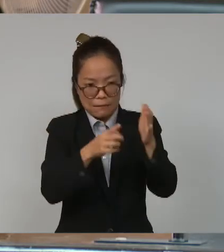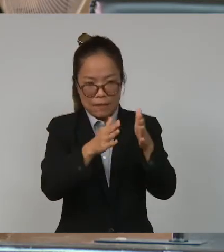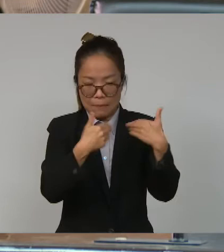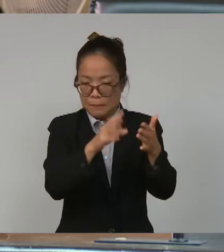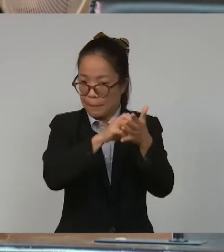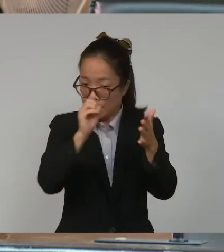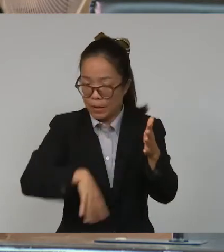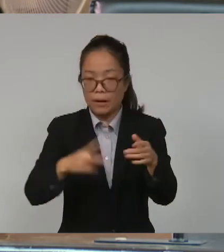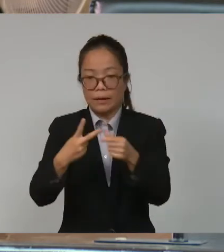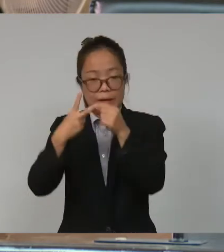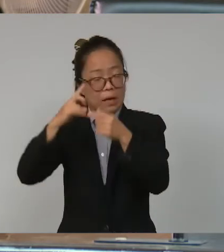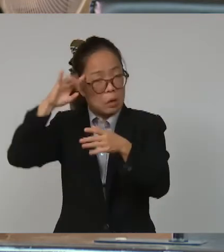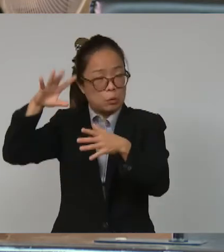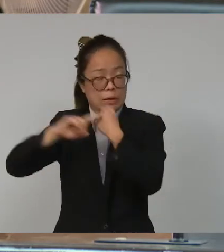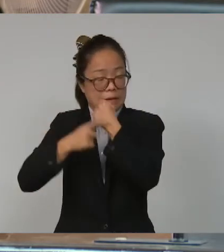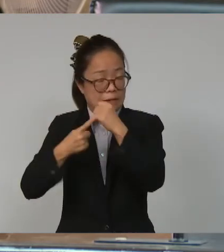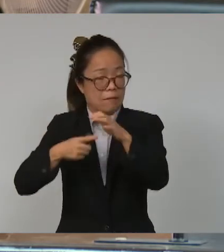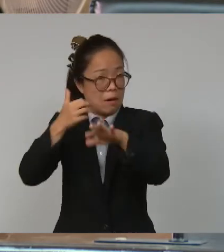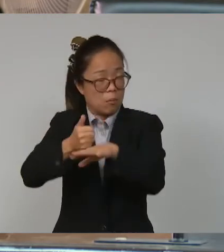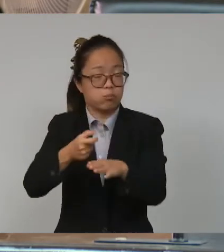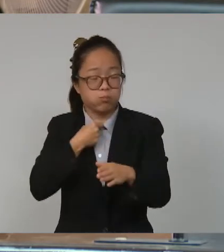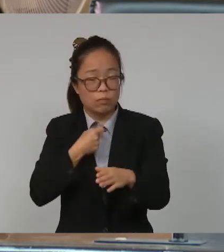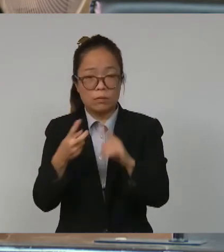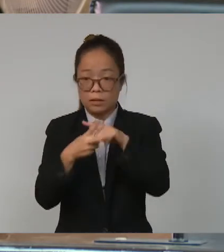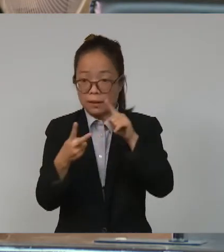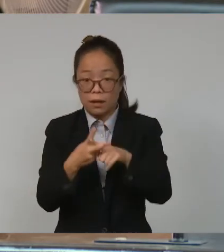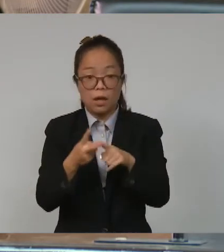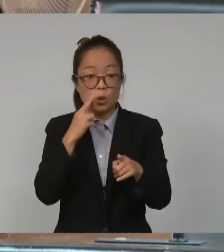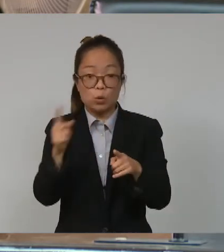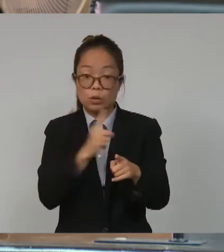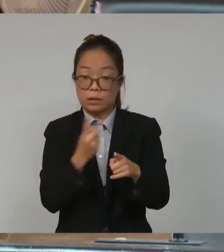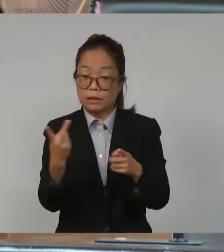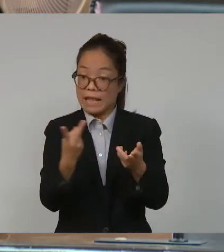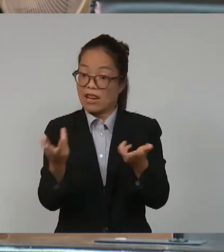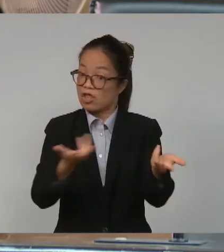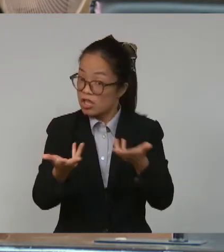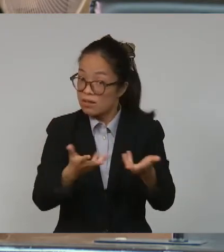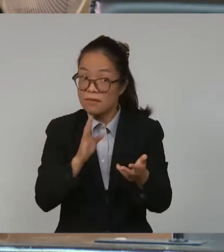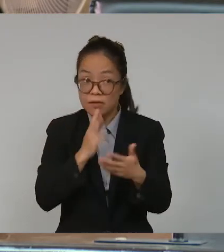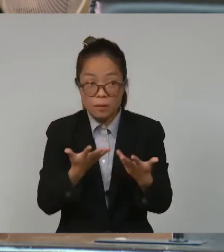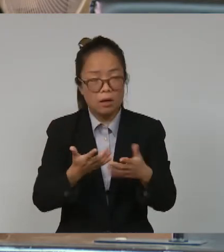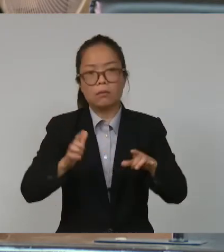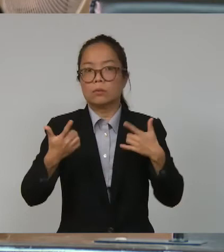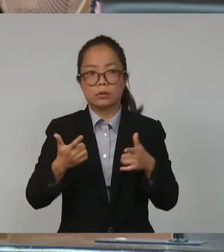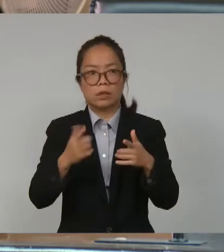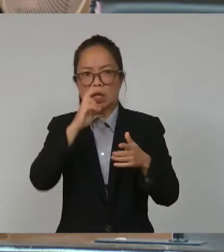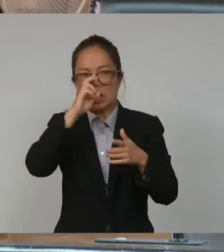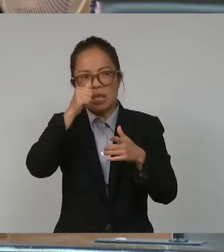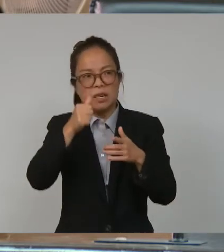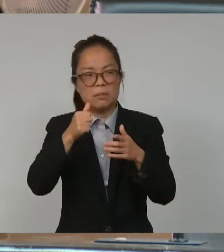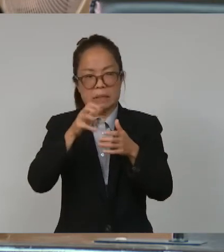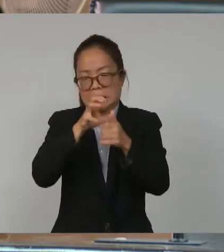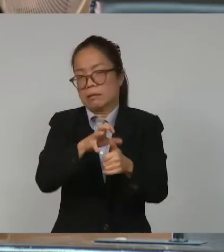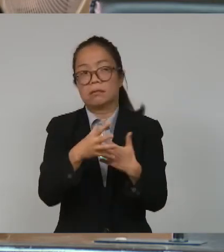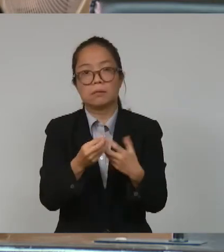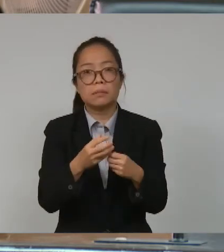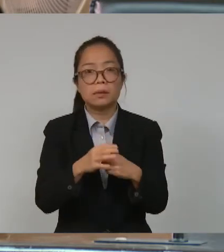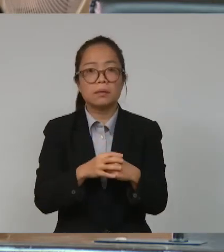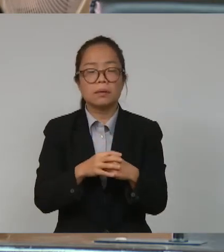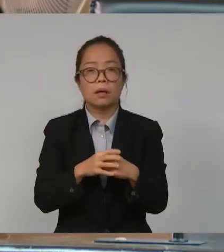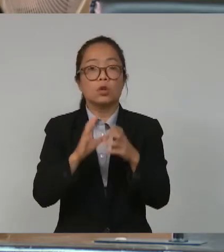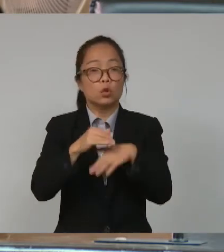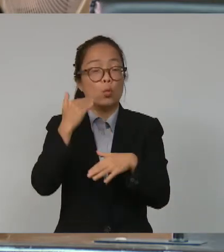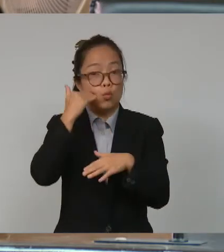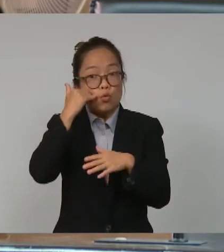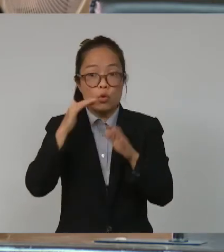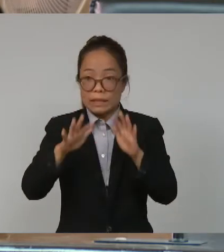制的案由，那这个部分呢，你能够说它是两案吗？哦，因为呢并没有特别的限制。所以如果